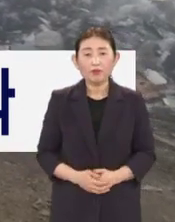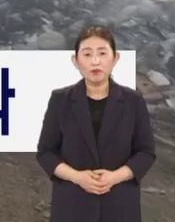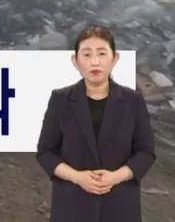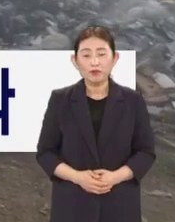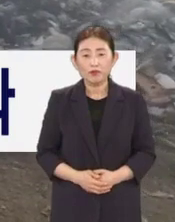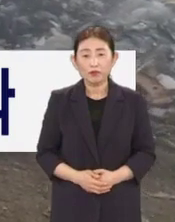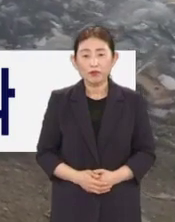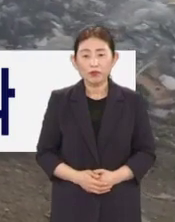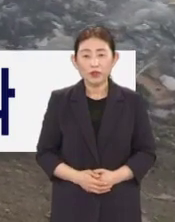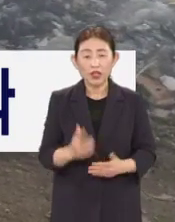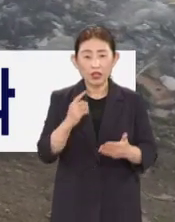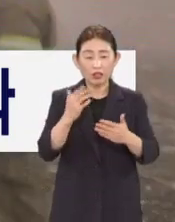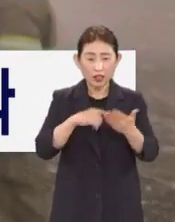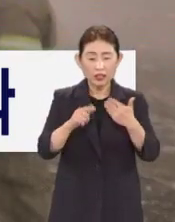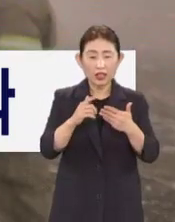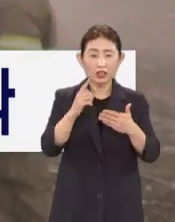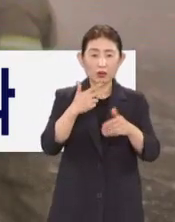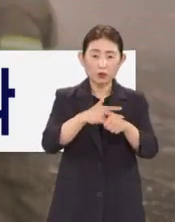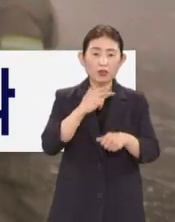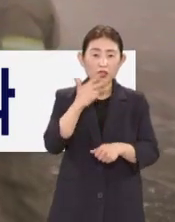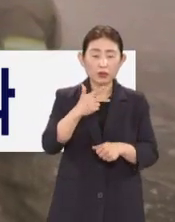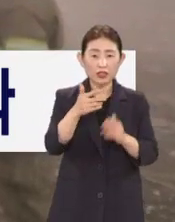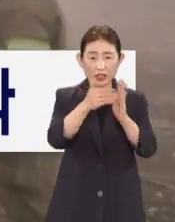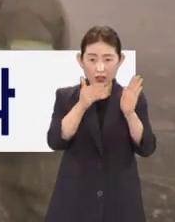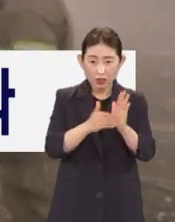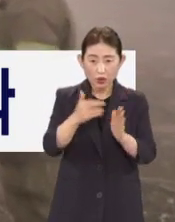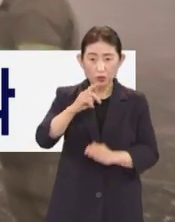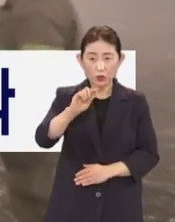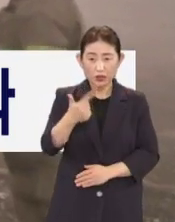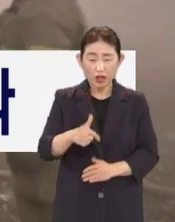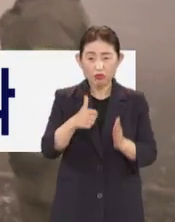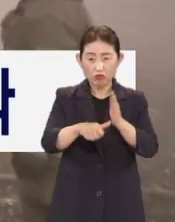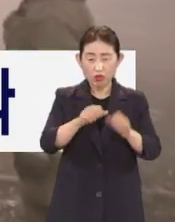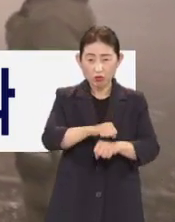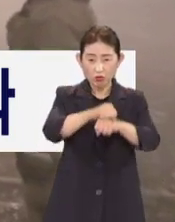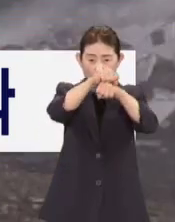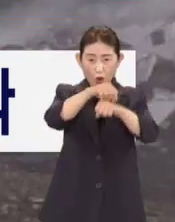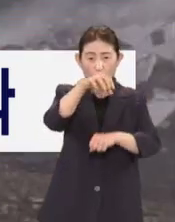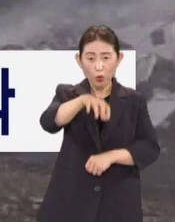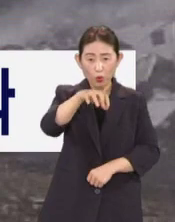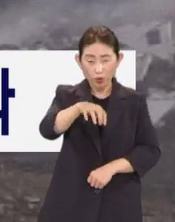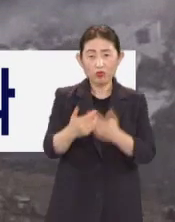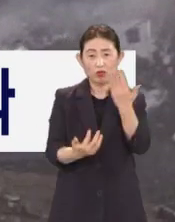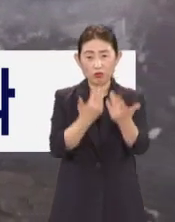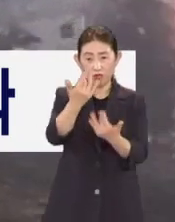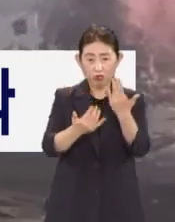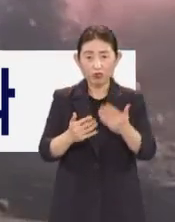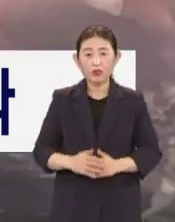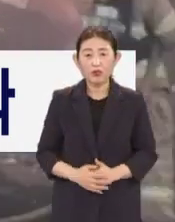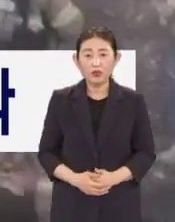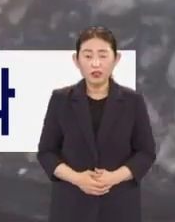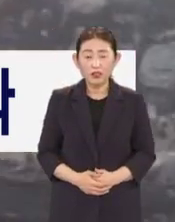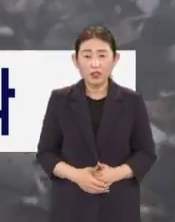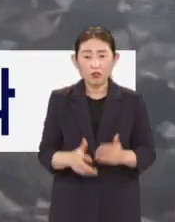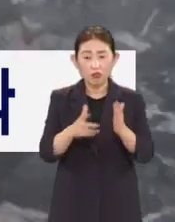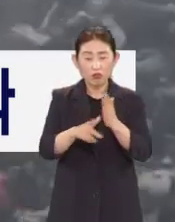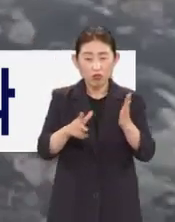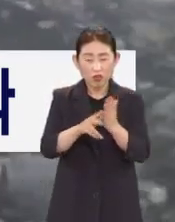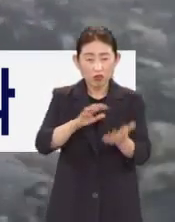아침 7시 7분은 당진 송산면 자원순환센터에 실내 매립장에서 불이 났으며